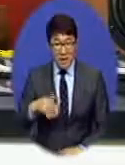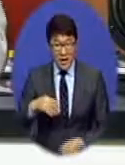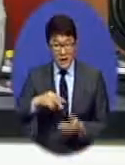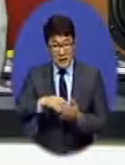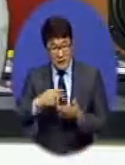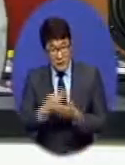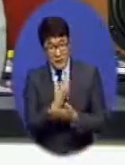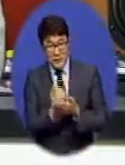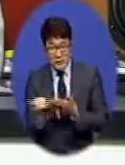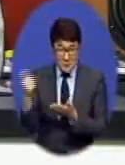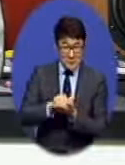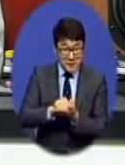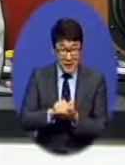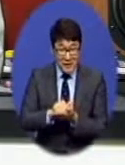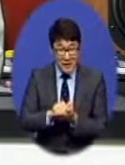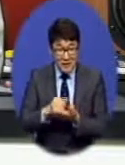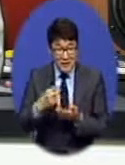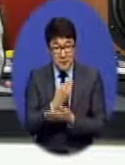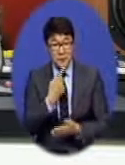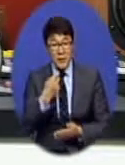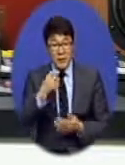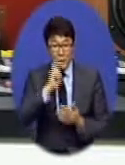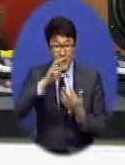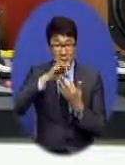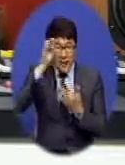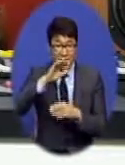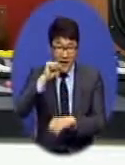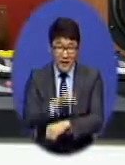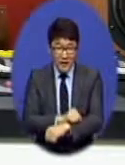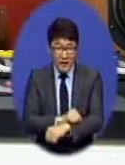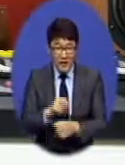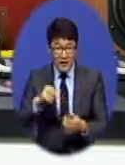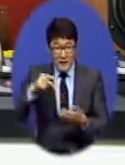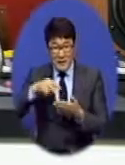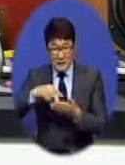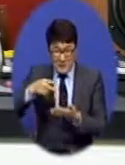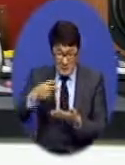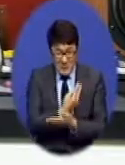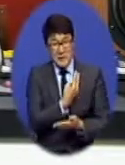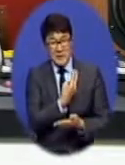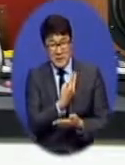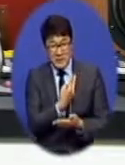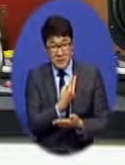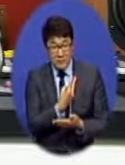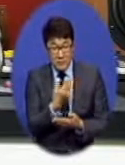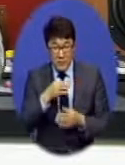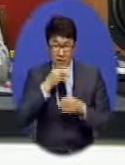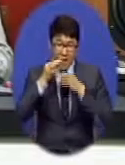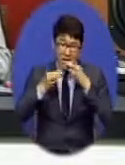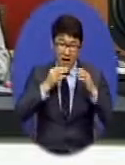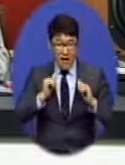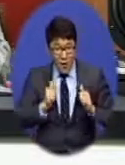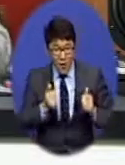이게 쓰러지는 와우. 거예요, 이게. 저 쓰러질 뻔했어요. 쓰러집니다. 아, 성공은 잘하셨는데 네. 좀 쓰러지게끔 나와줘야 되는데. 아, 근데 열창은